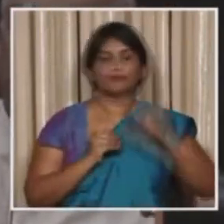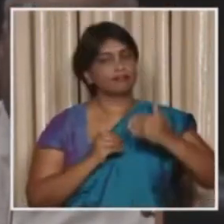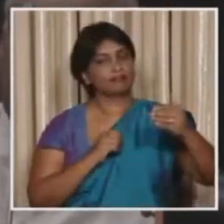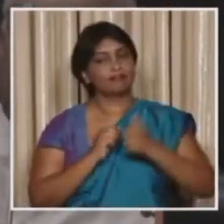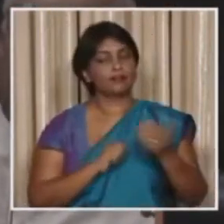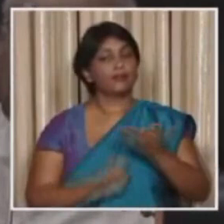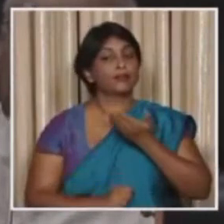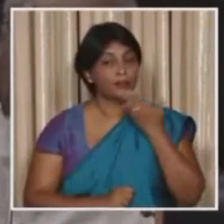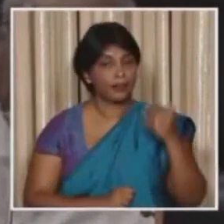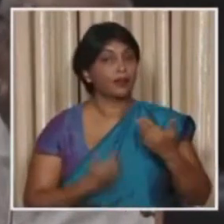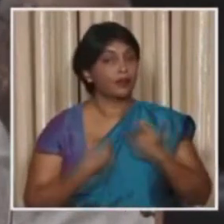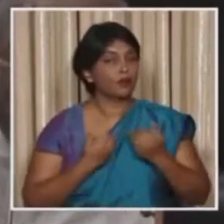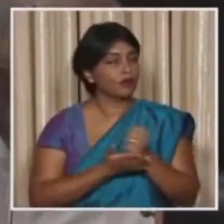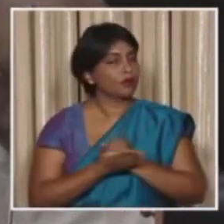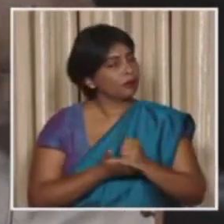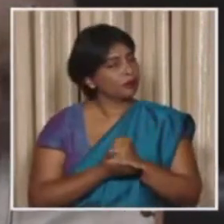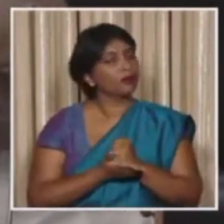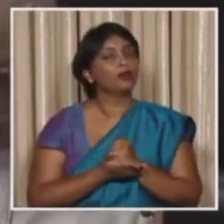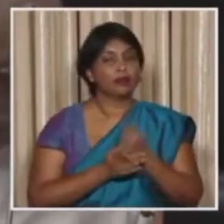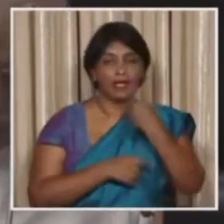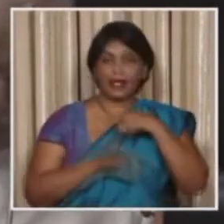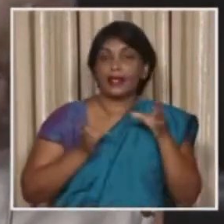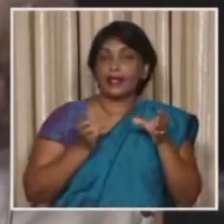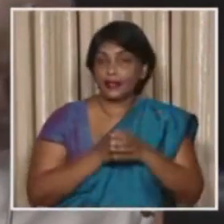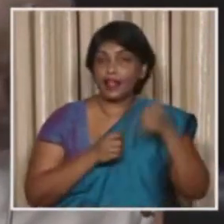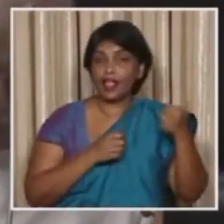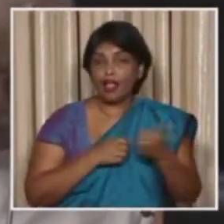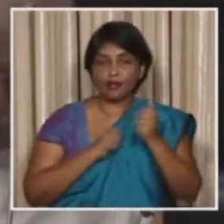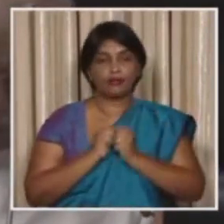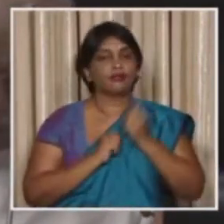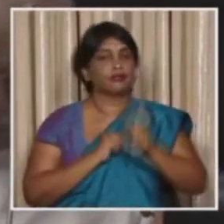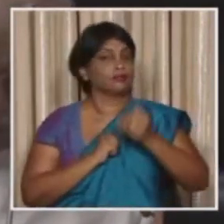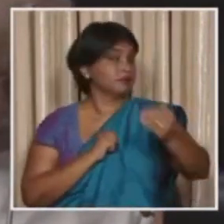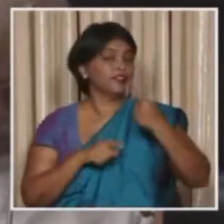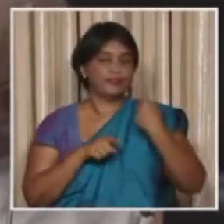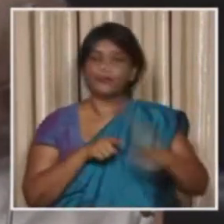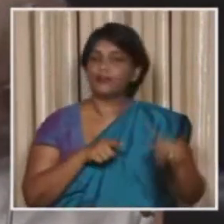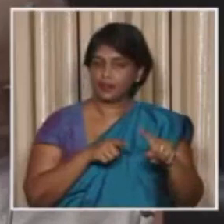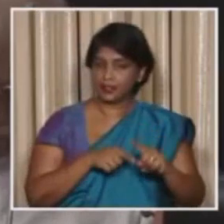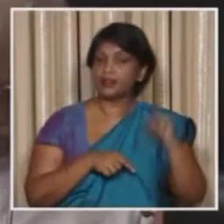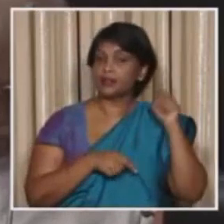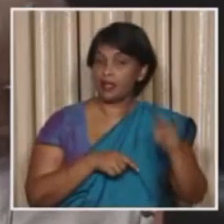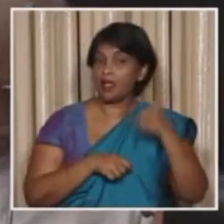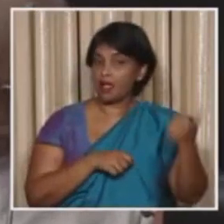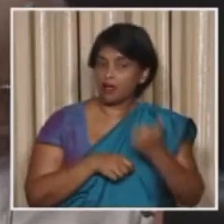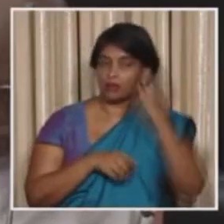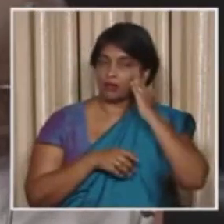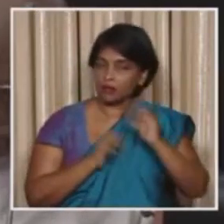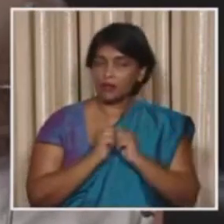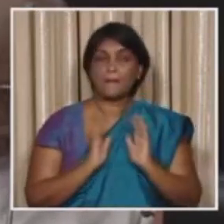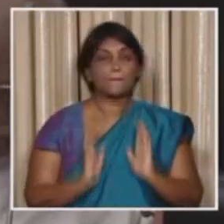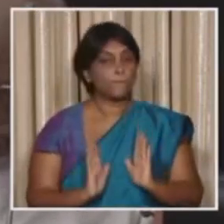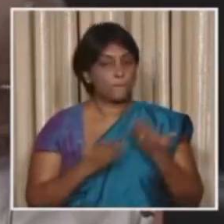හැකි වන්නේ අප සියලු දෙනාම එකට එක්ව අලුත් මාවතක ඉදිරියට ගමන් කළොත් පමණයි. ඒ අලුත් සම්ප්‍රදාය බිහි